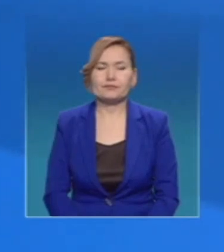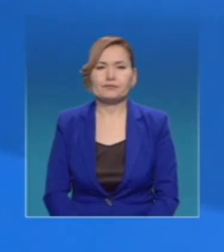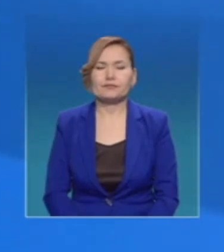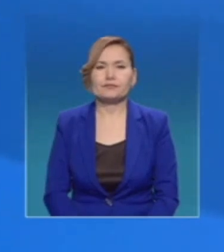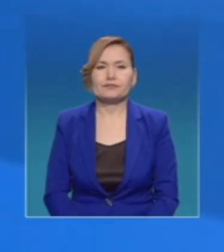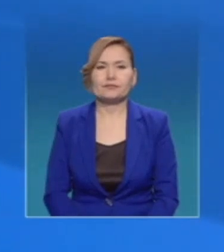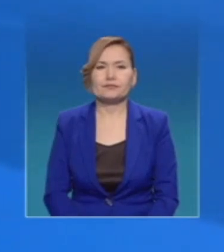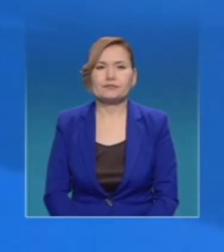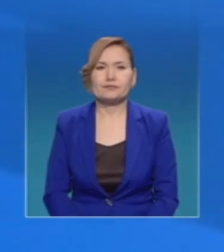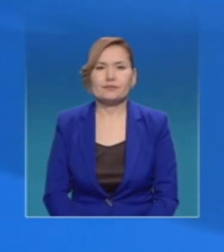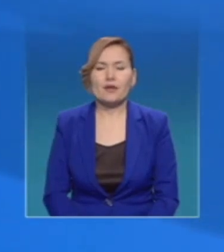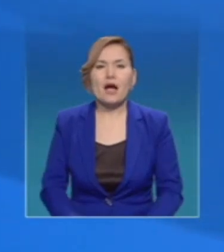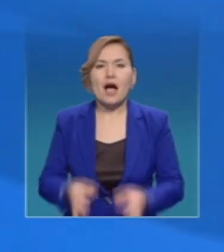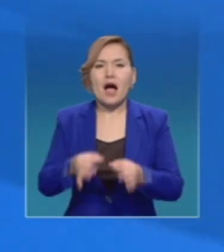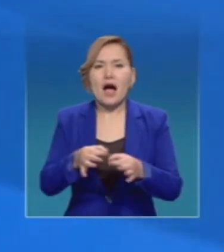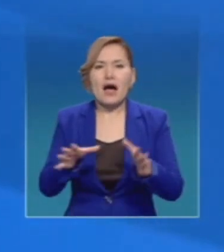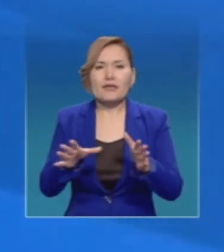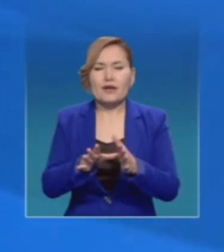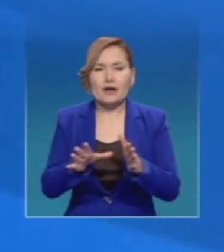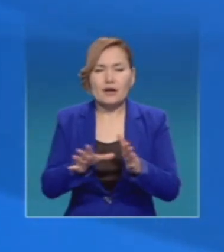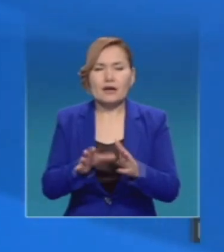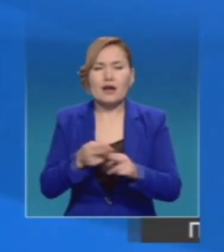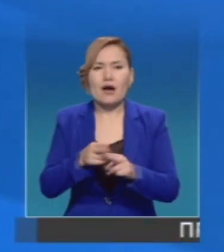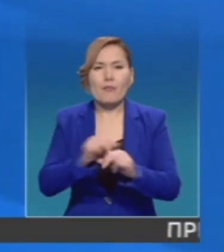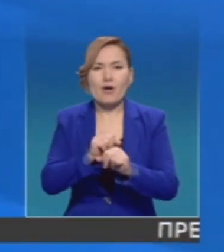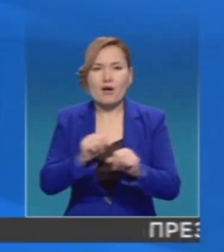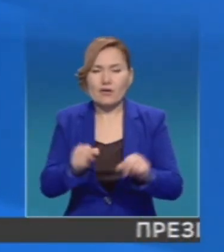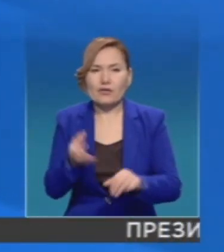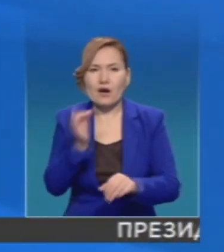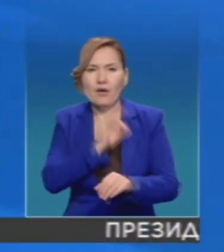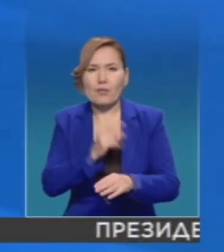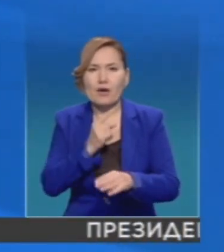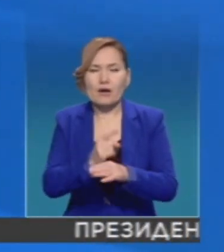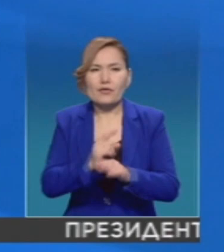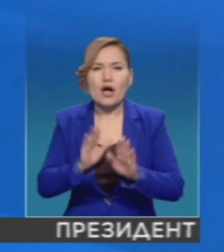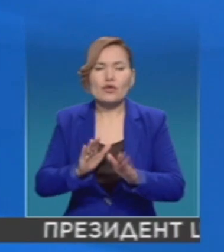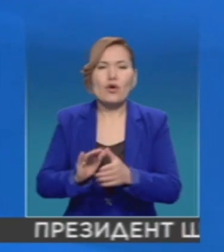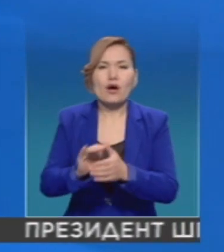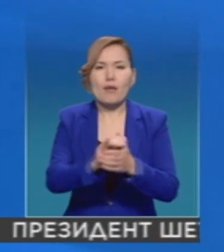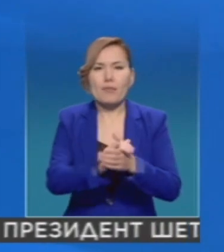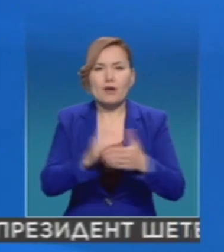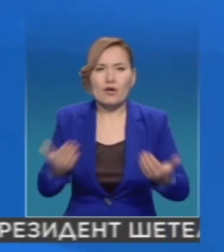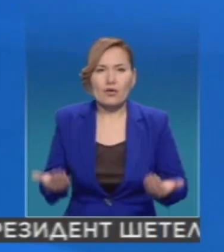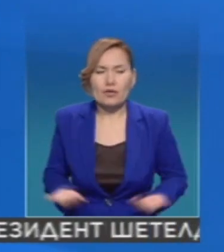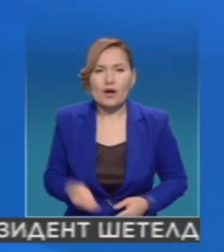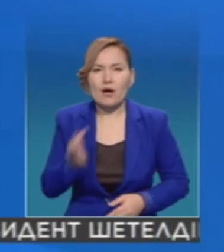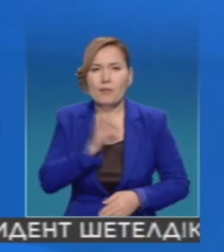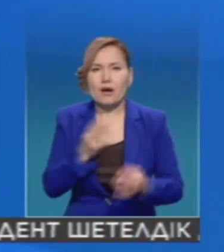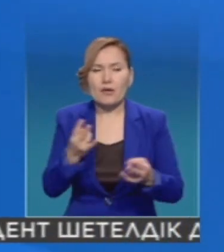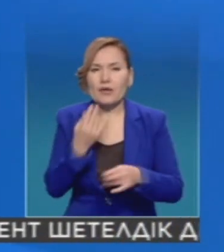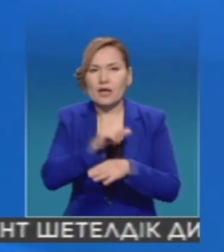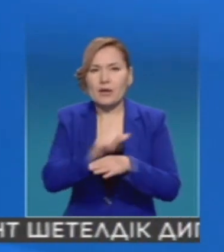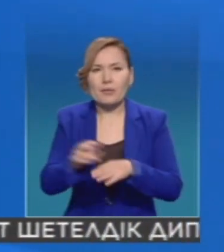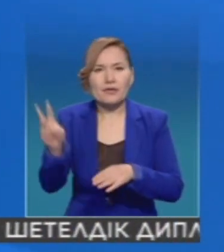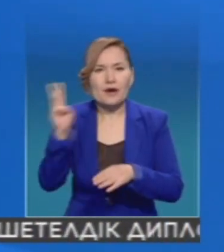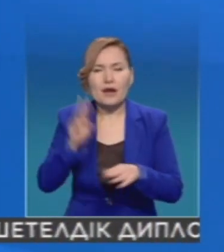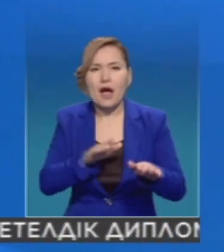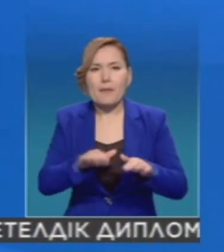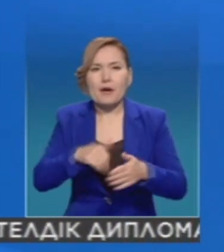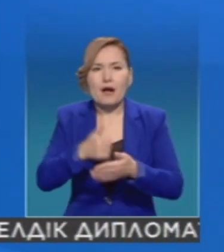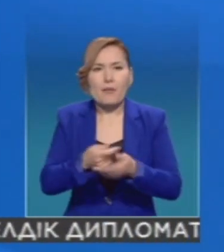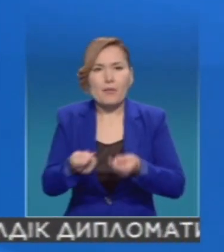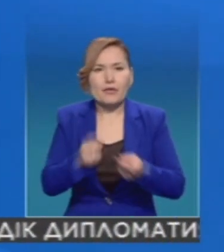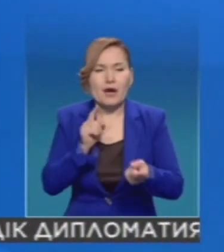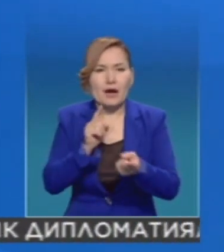Енді рет-ретмен атом энергиясын жойқын қару ретінде емес, тек бейбіт өмір үшін пайдалану керек шетелдік дипломатиялық миссия